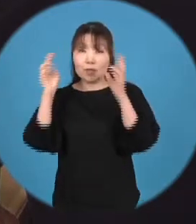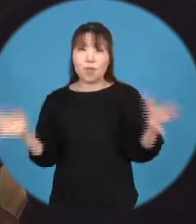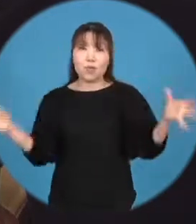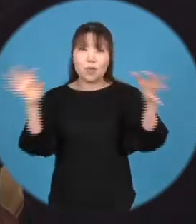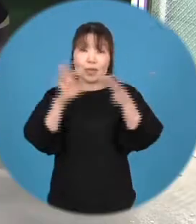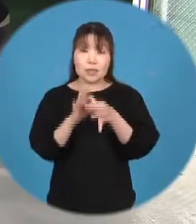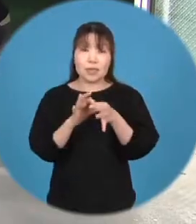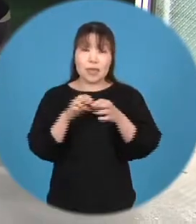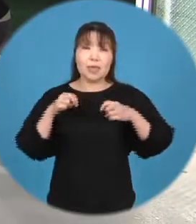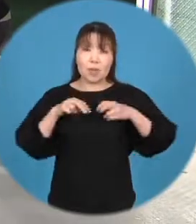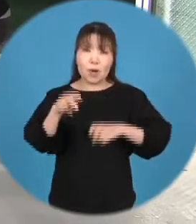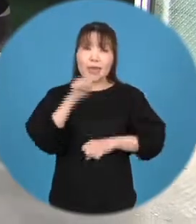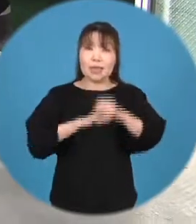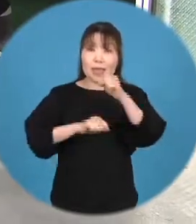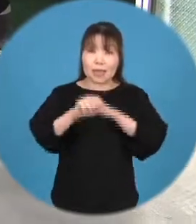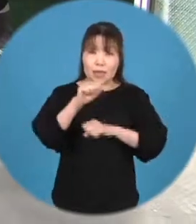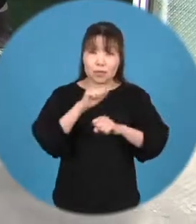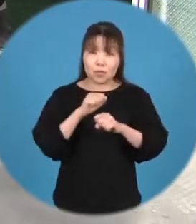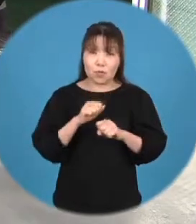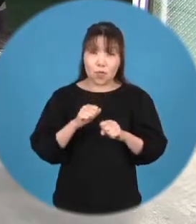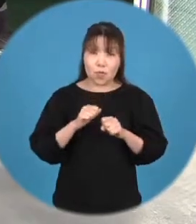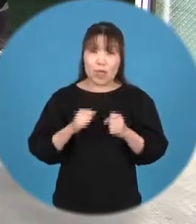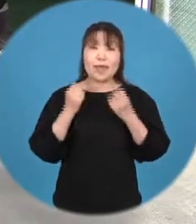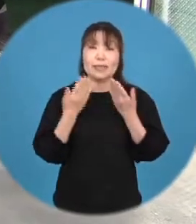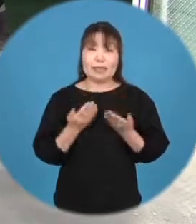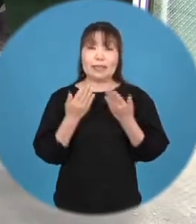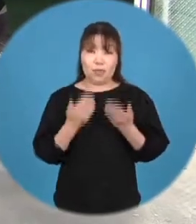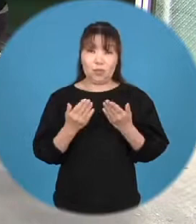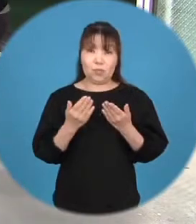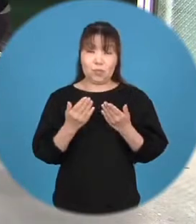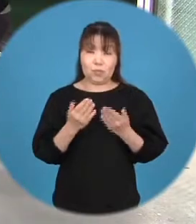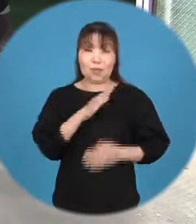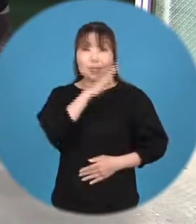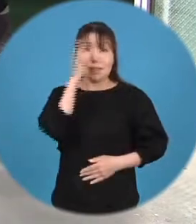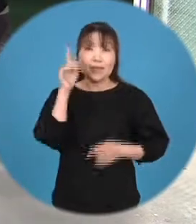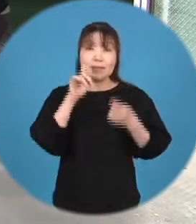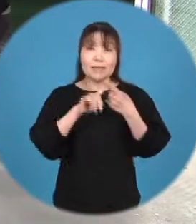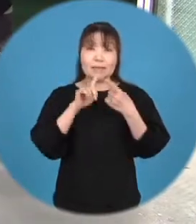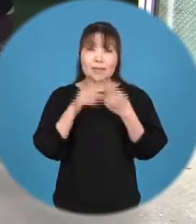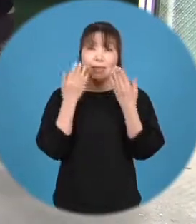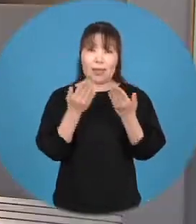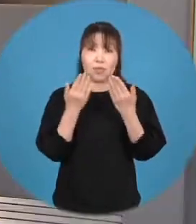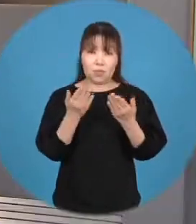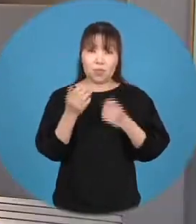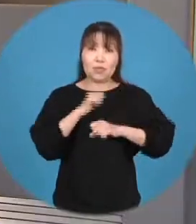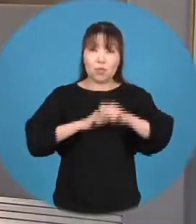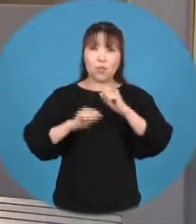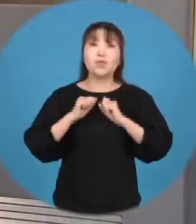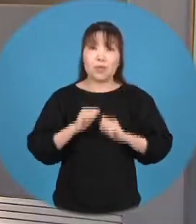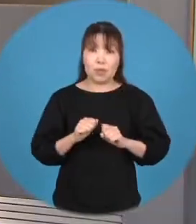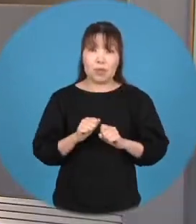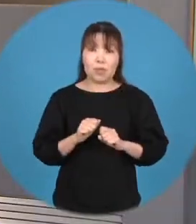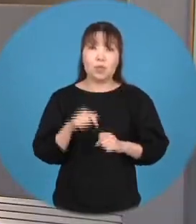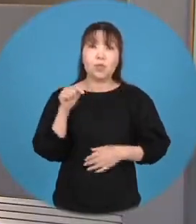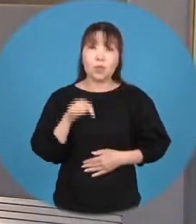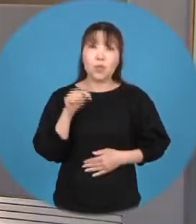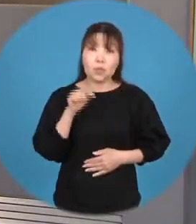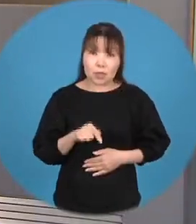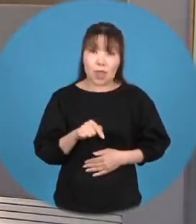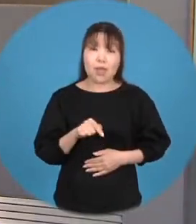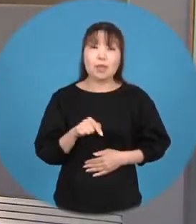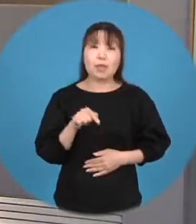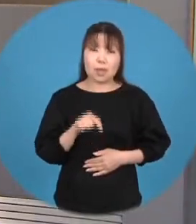ボランティア活動や実習などといった実践的な学習に取り組んでいます。 そんな関内高校